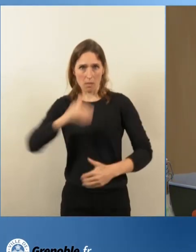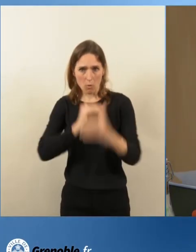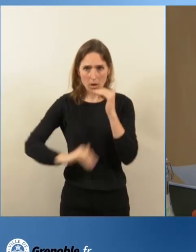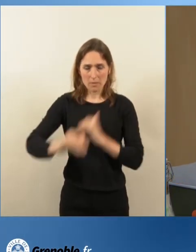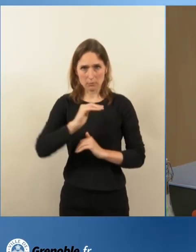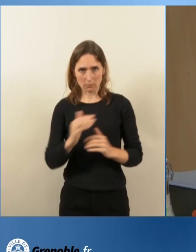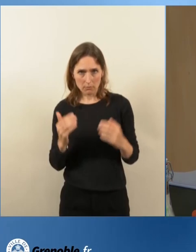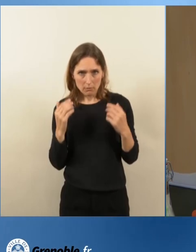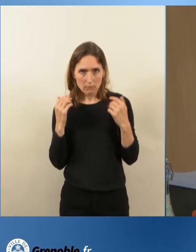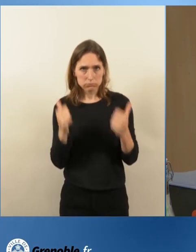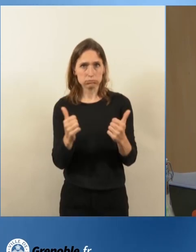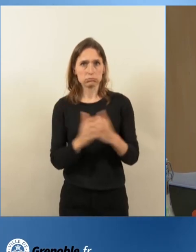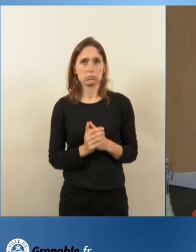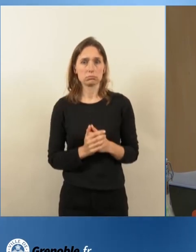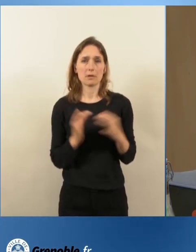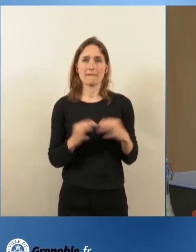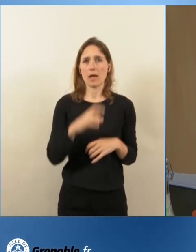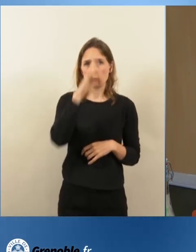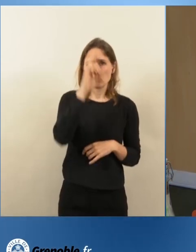concernant le musée de peinture